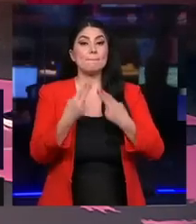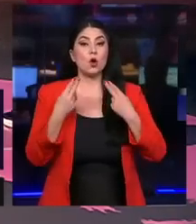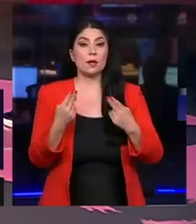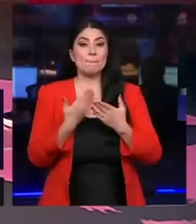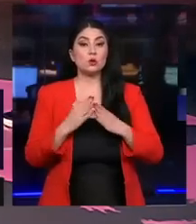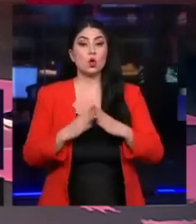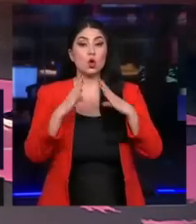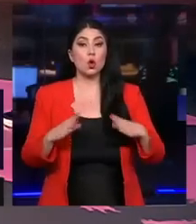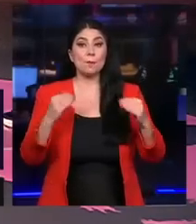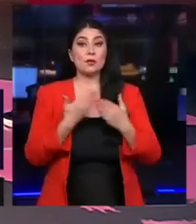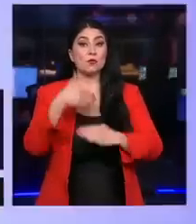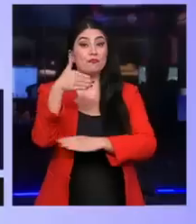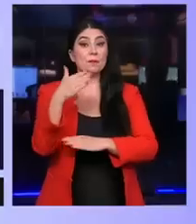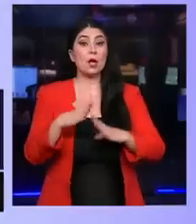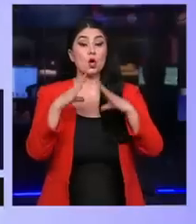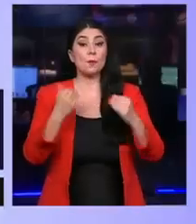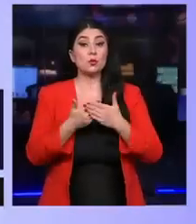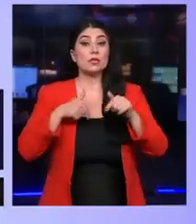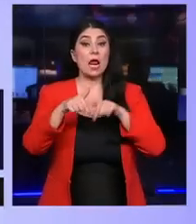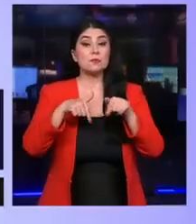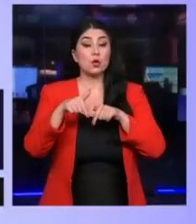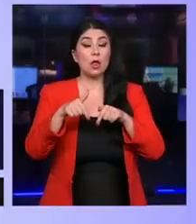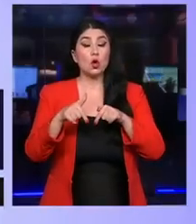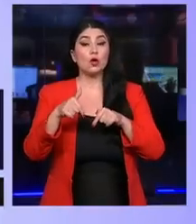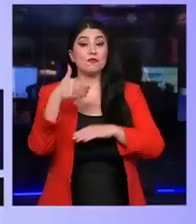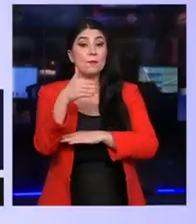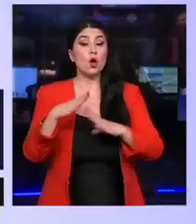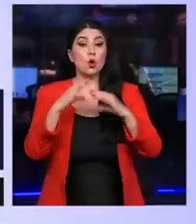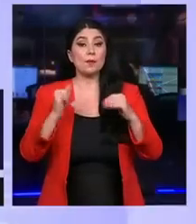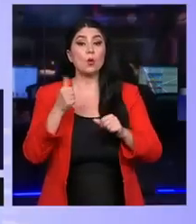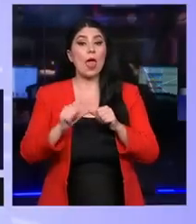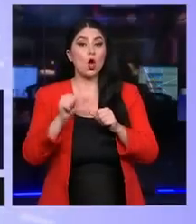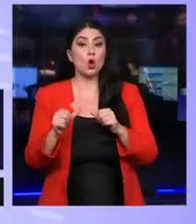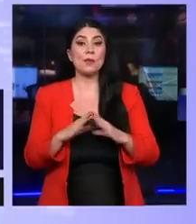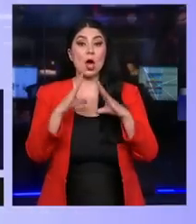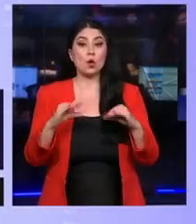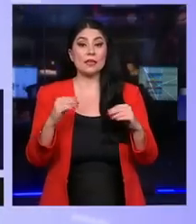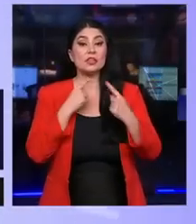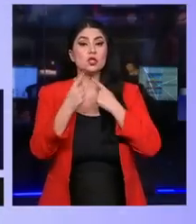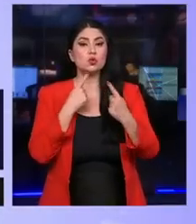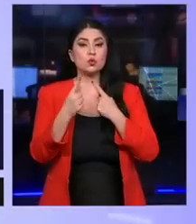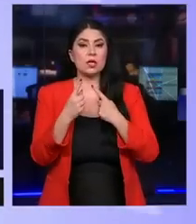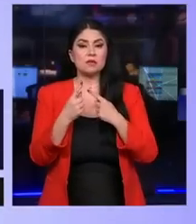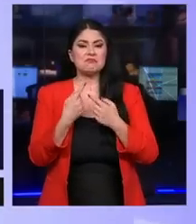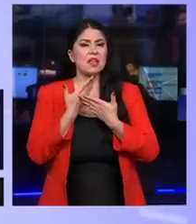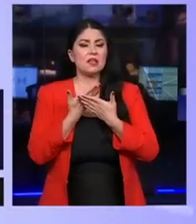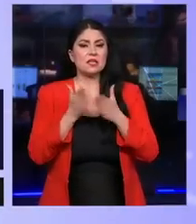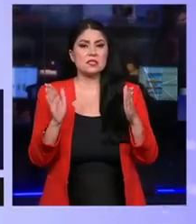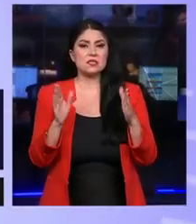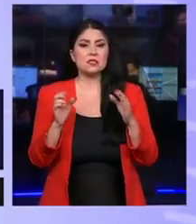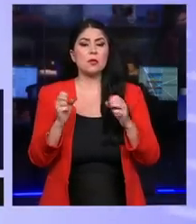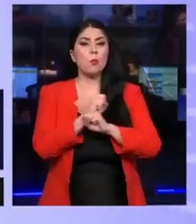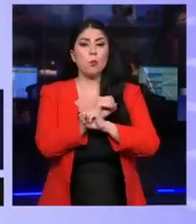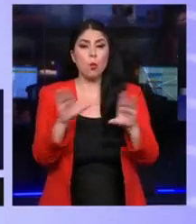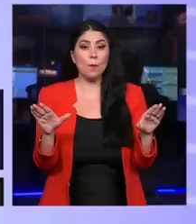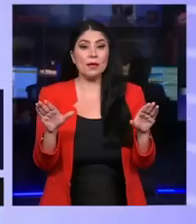important pentru România, pentru firmele românești, pentru transportatorii români, pentru economia românească, dezbătut extrem de larg în spațiul